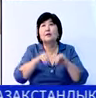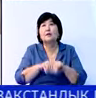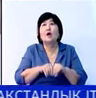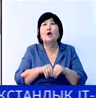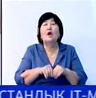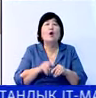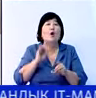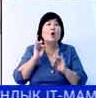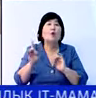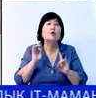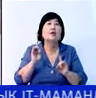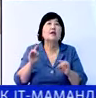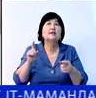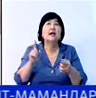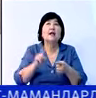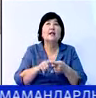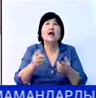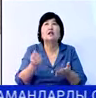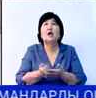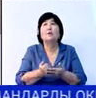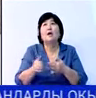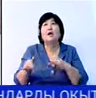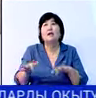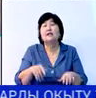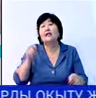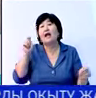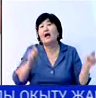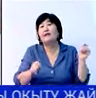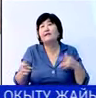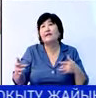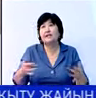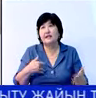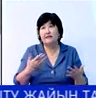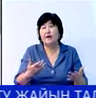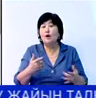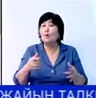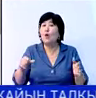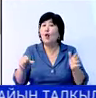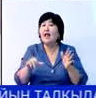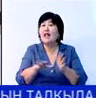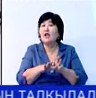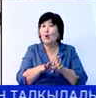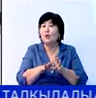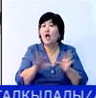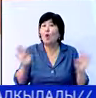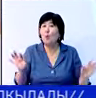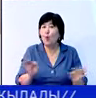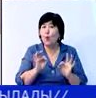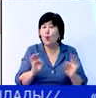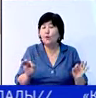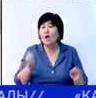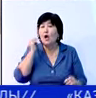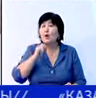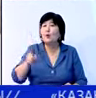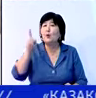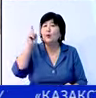үндестігін табу мақсатында жасалған фестиваль. Бұл электронды музыкаменен көне